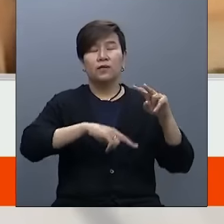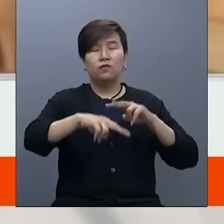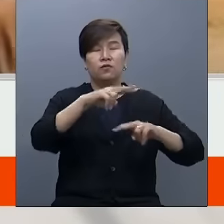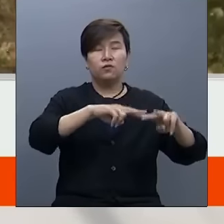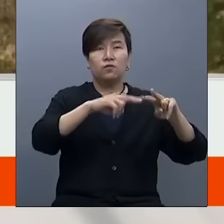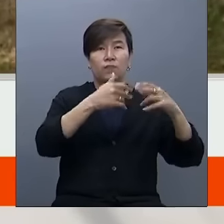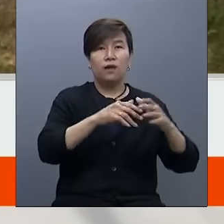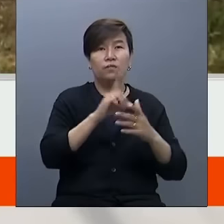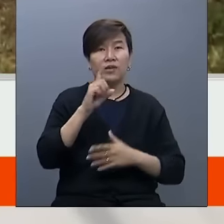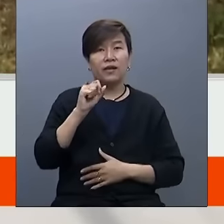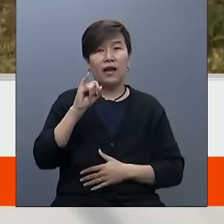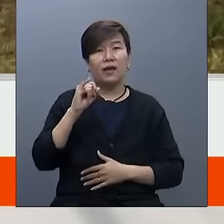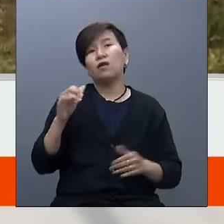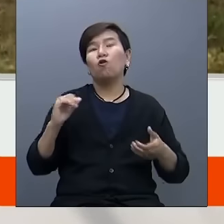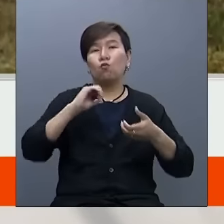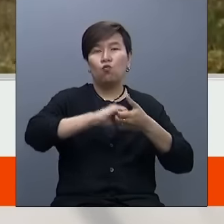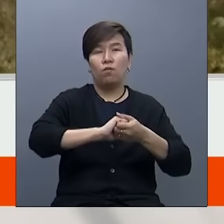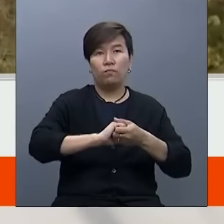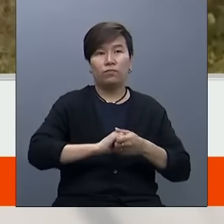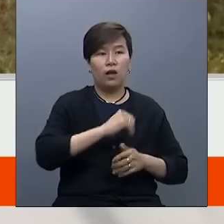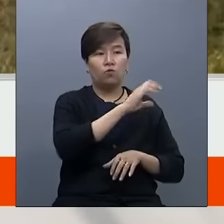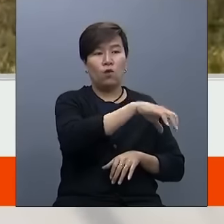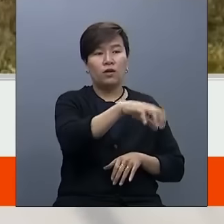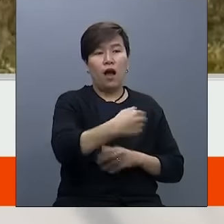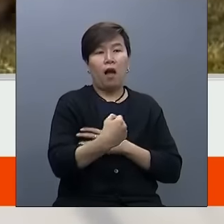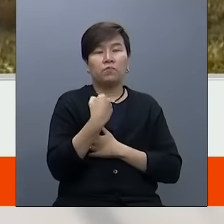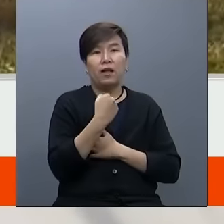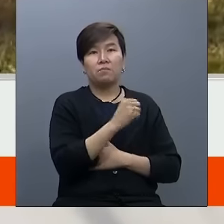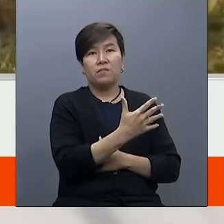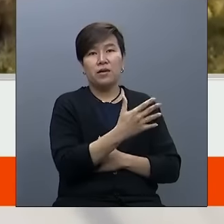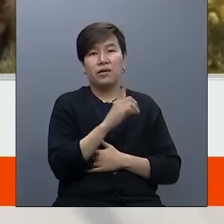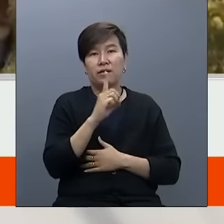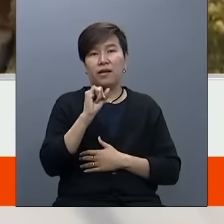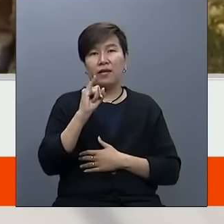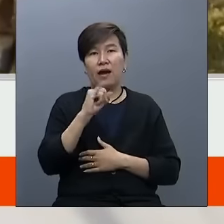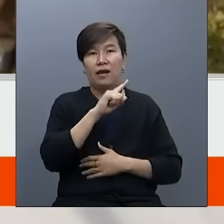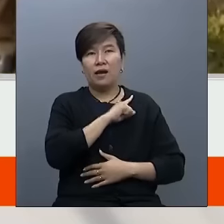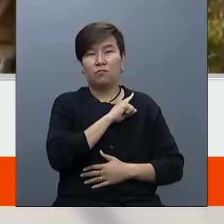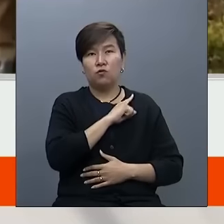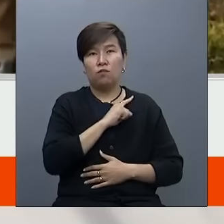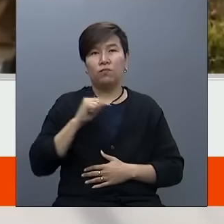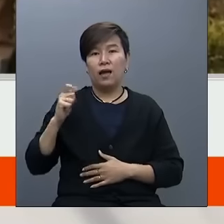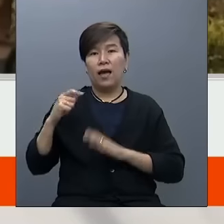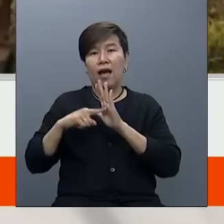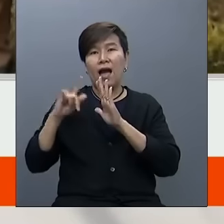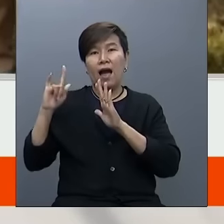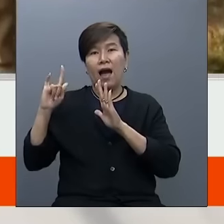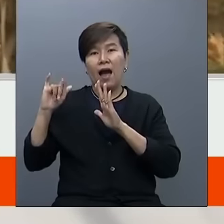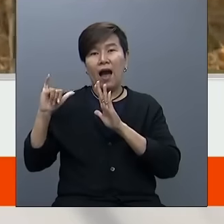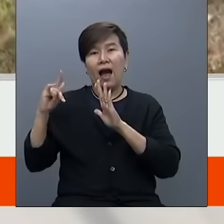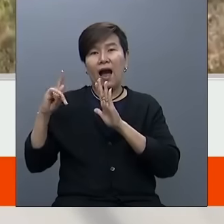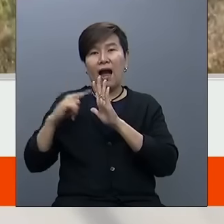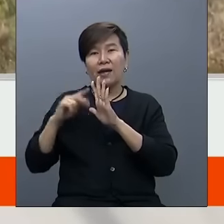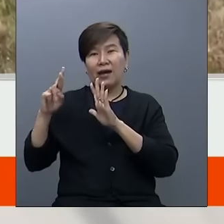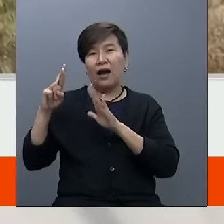กับ DSI เนี่ยก็เท่ากับหน่วยอื่นไม่มีอำนาจก็เป็นอำนาจหน้าที่ของ DSI ที่มีการกำกับโดยอัยการเห็นมั้ยครับ ค่ะ แล้วเ